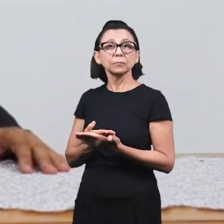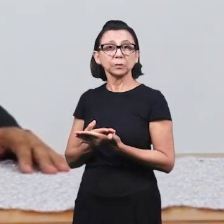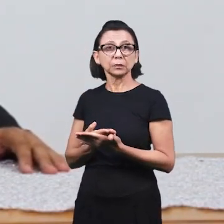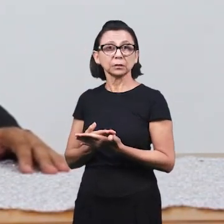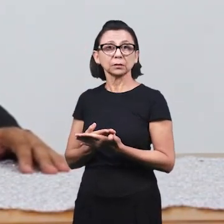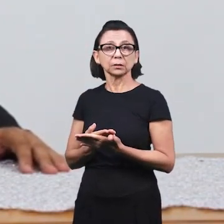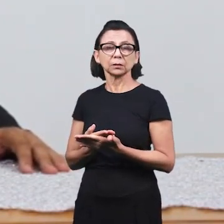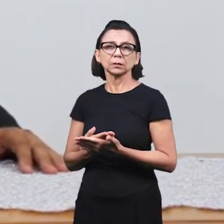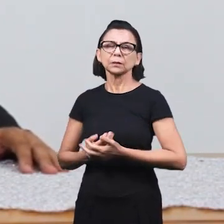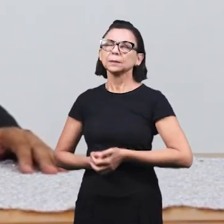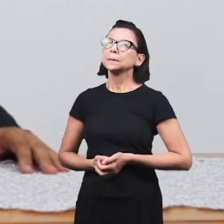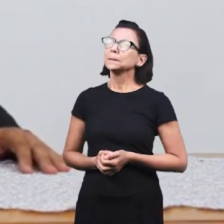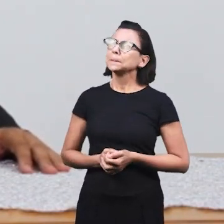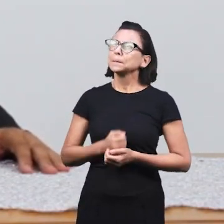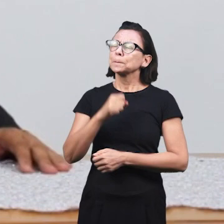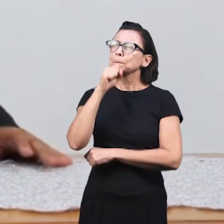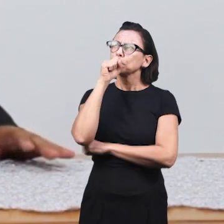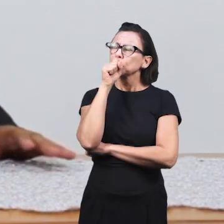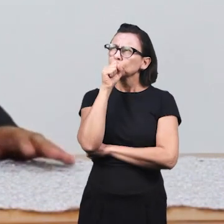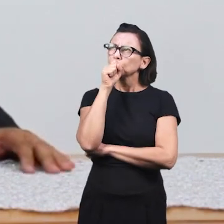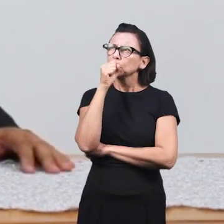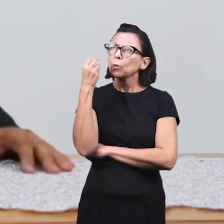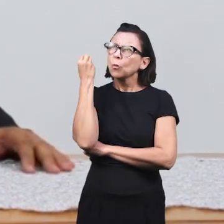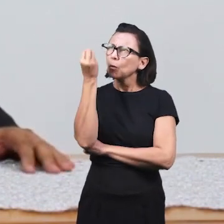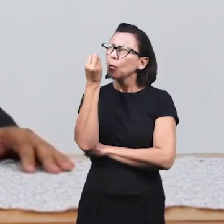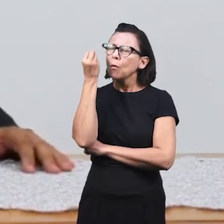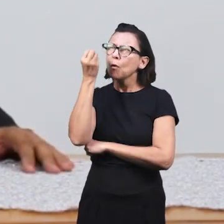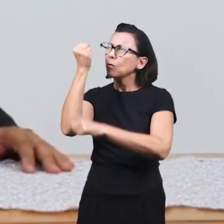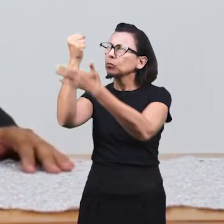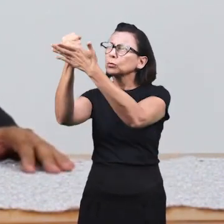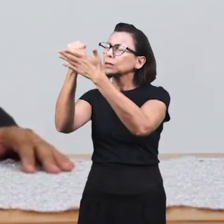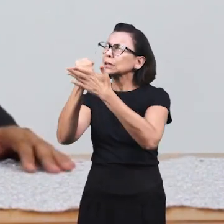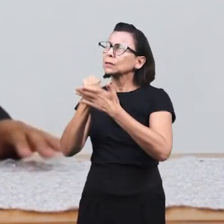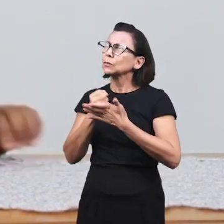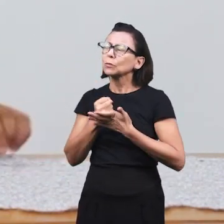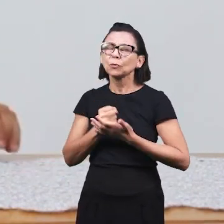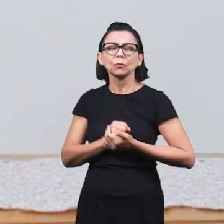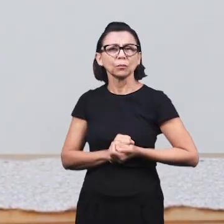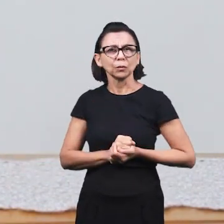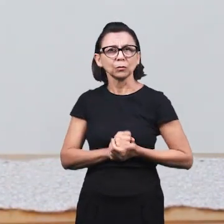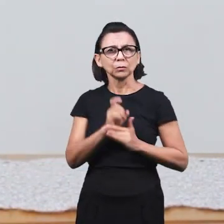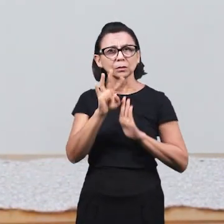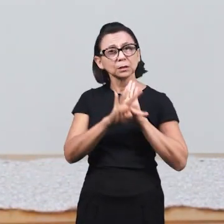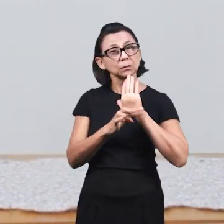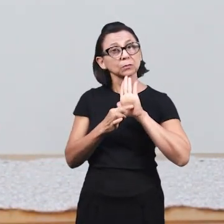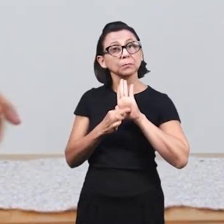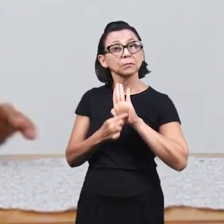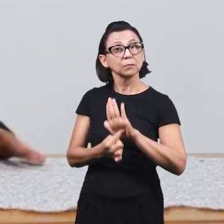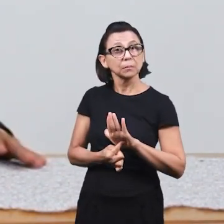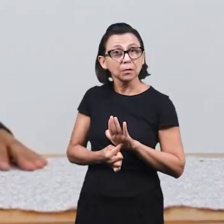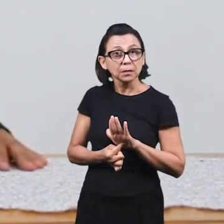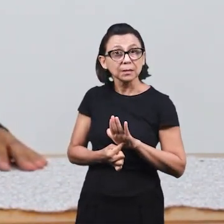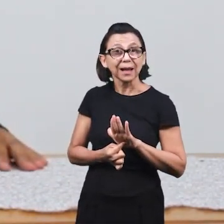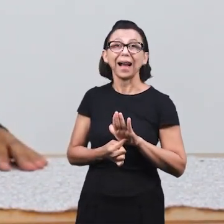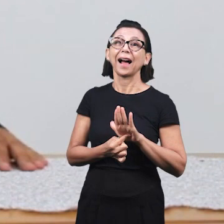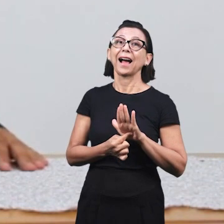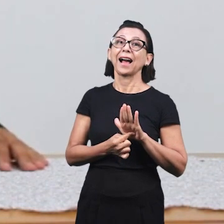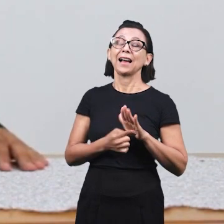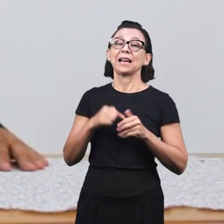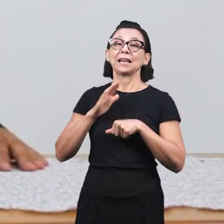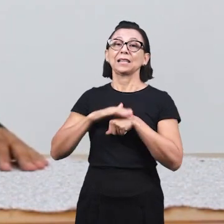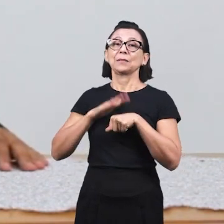на Господа из-за этого. И вопрос, да, задается, откуда придет помощь? Это